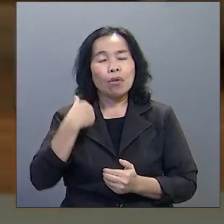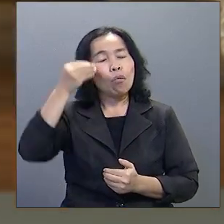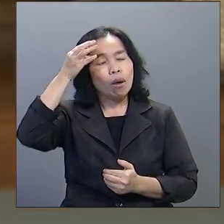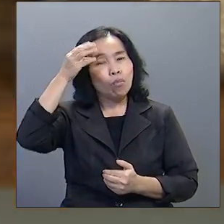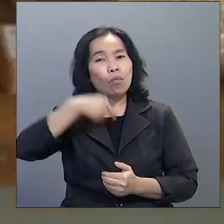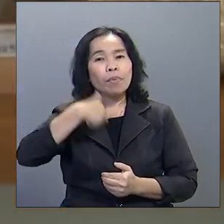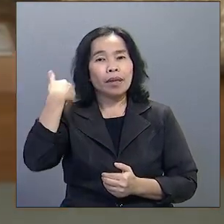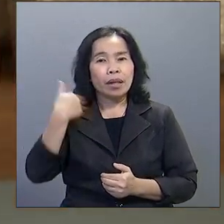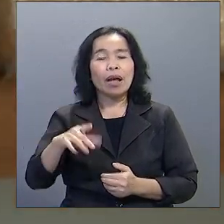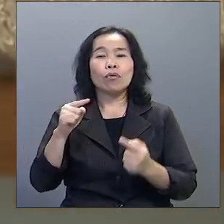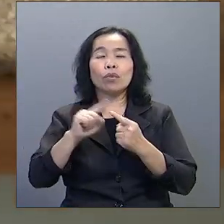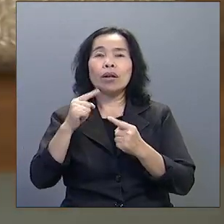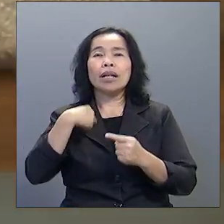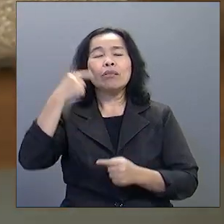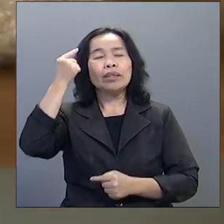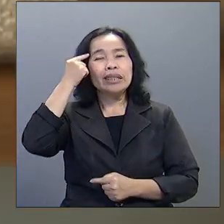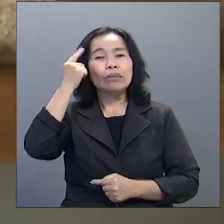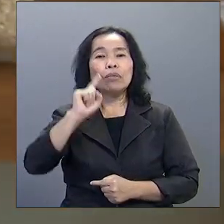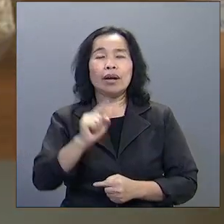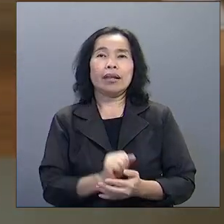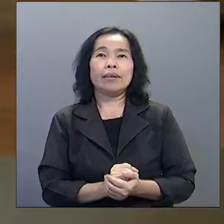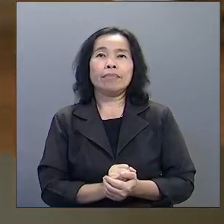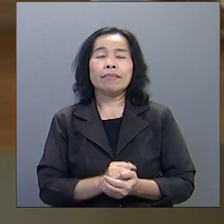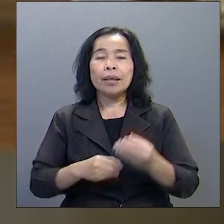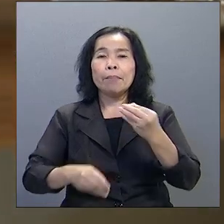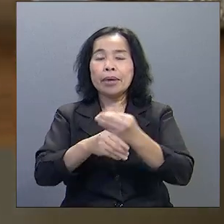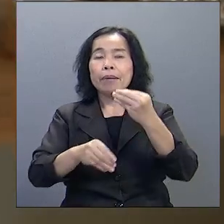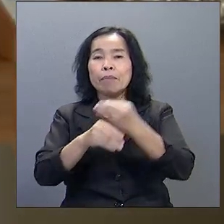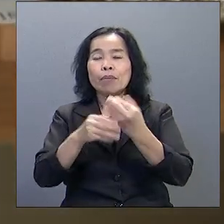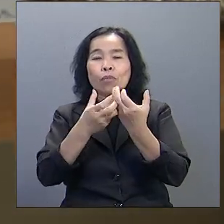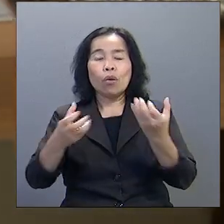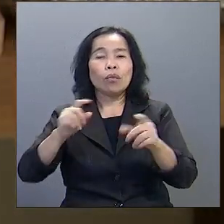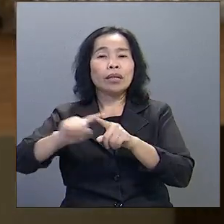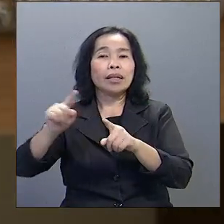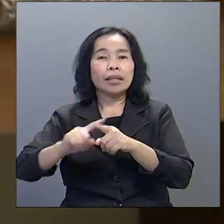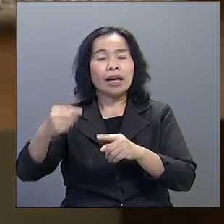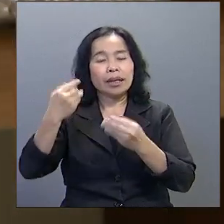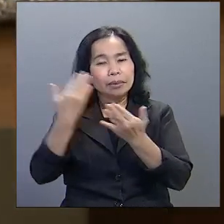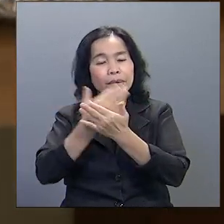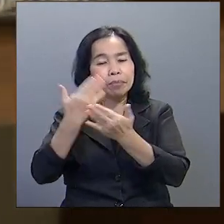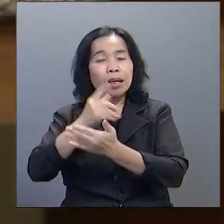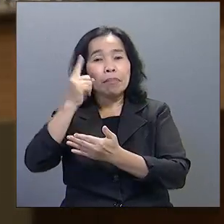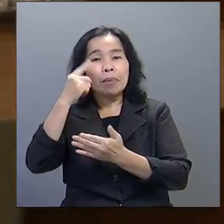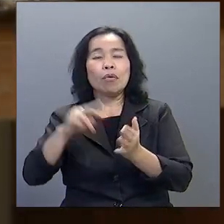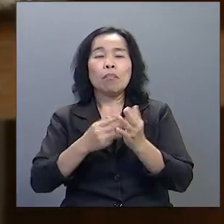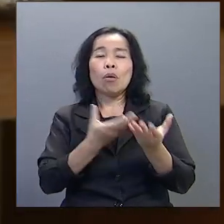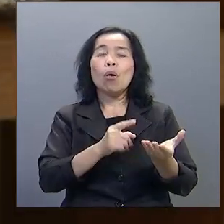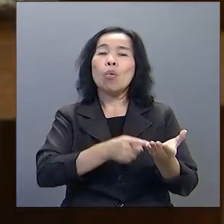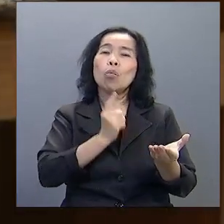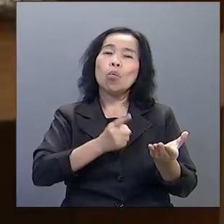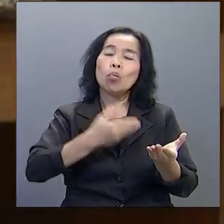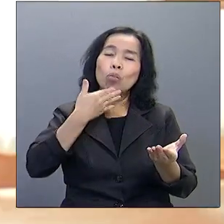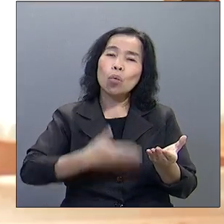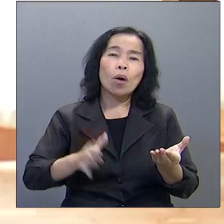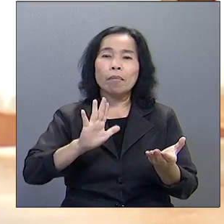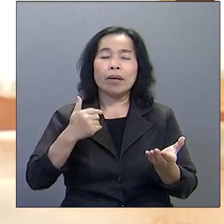เอ่อเราเชื่อว่าการเพิ่มมูลค่าของสินค้าฮะดีกว่าการที่เราเอาสินค้าไปลดรถเกด